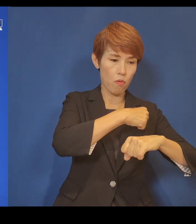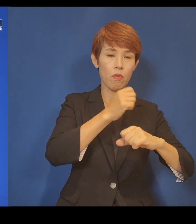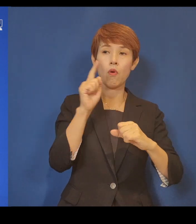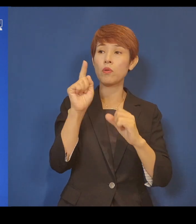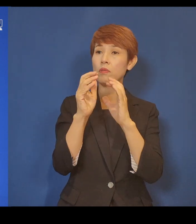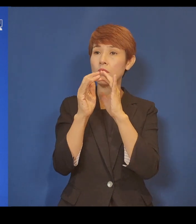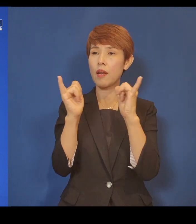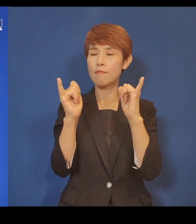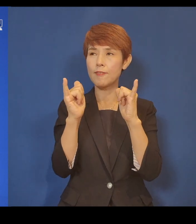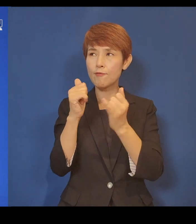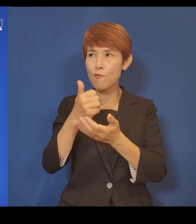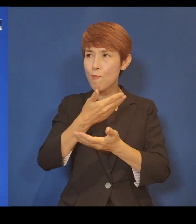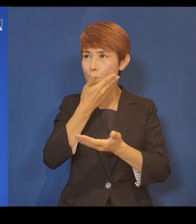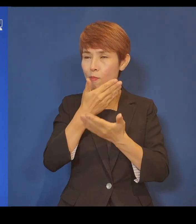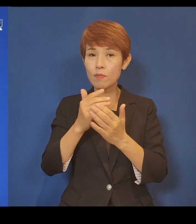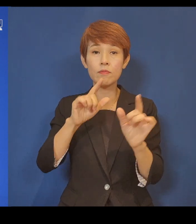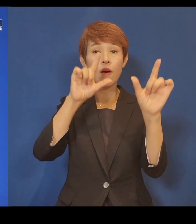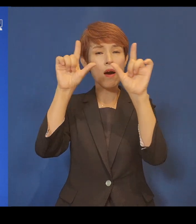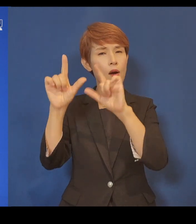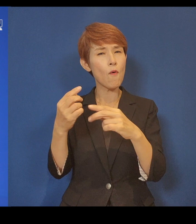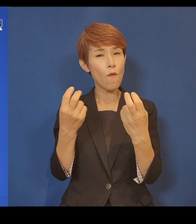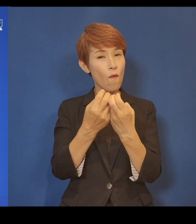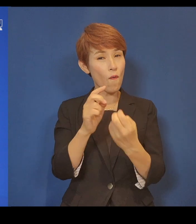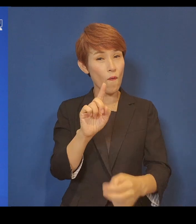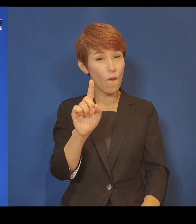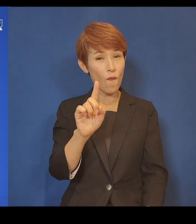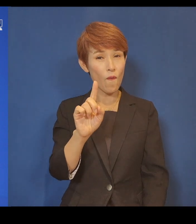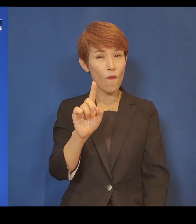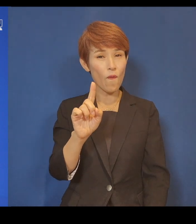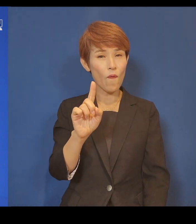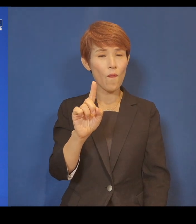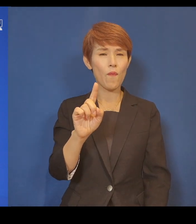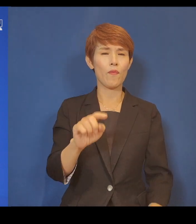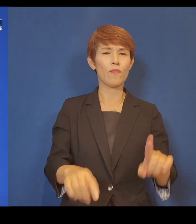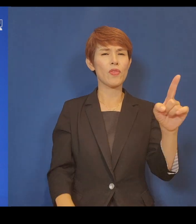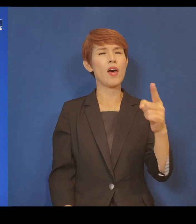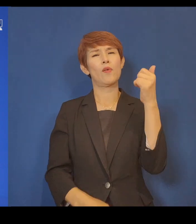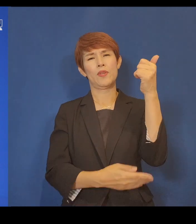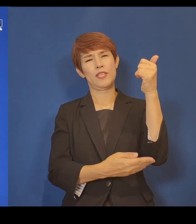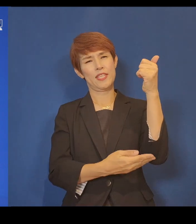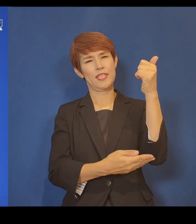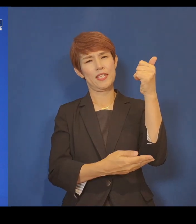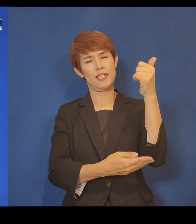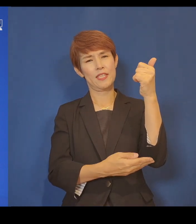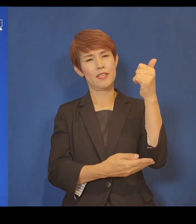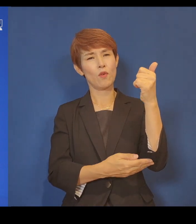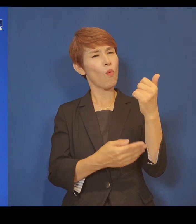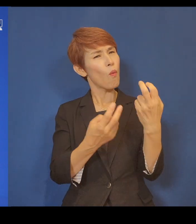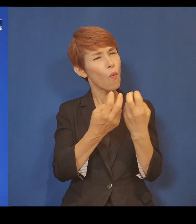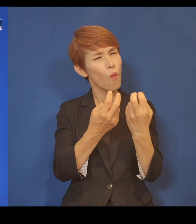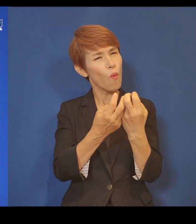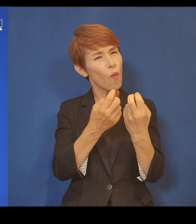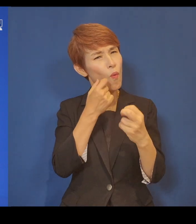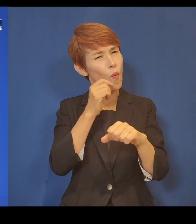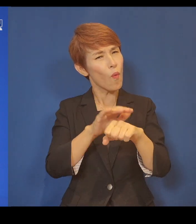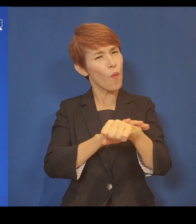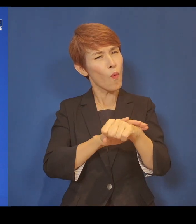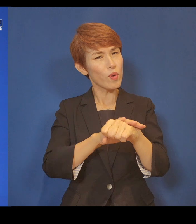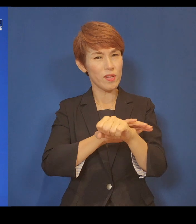살고 누구는 이렇게 존귀한 인생을 살게 될까요? 도대체 다윗이 어떻게 그런 인생을 살게